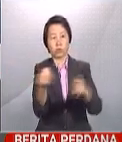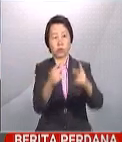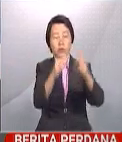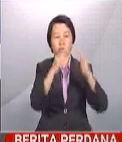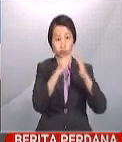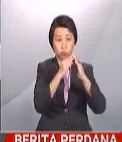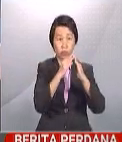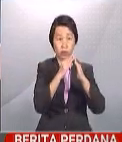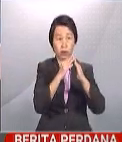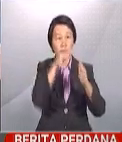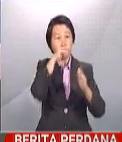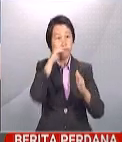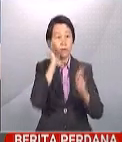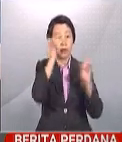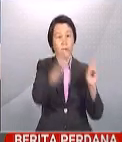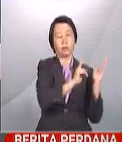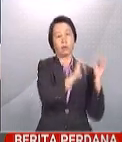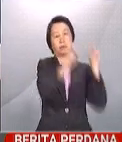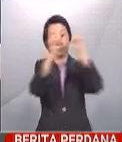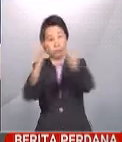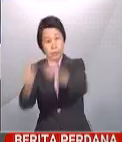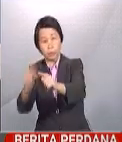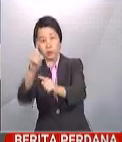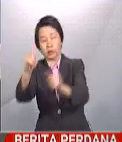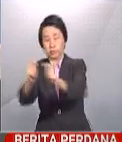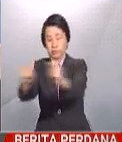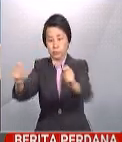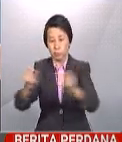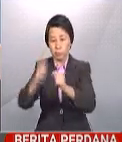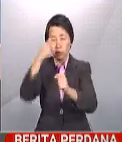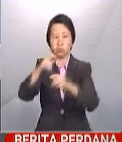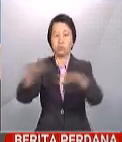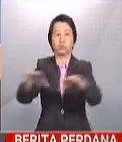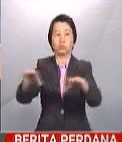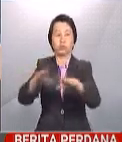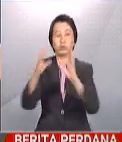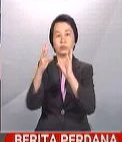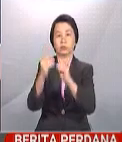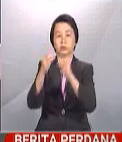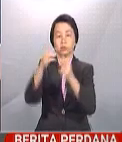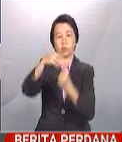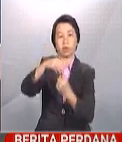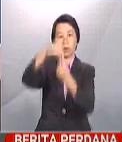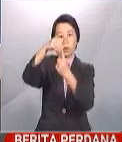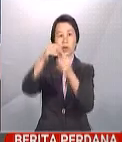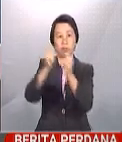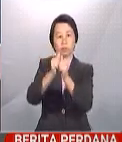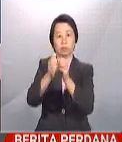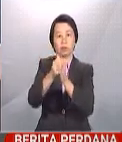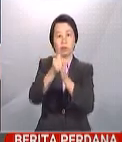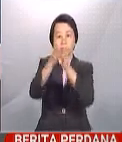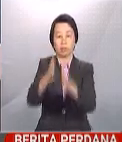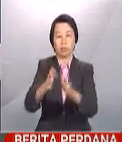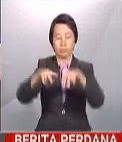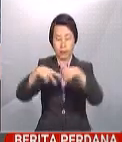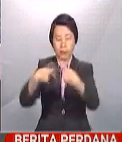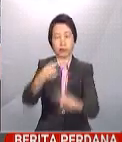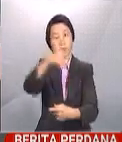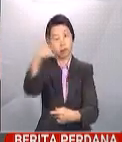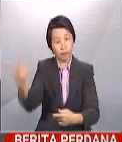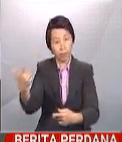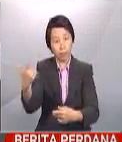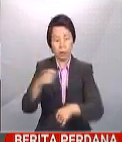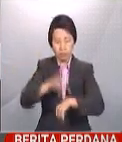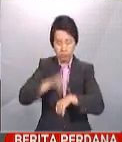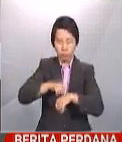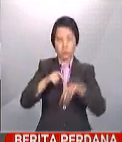pekarangan rumah beliau yang akan menuju ke satu lokasi untuk melakukan mesyuarat khas bersama dengan pimpinan parti yang lain. Dan sekitar